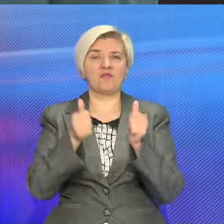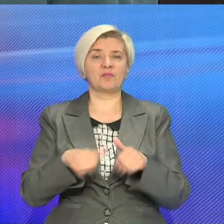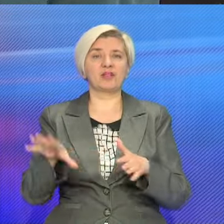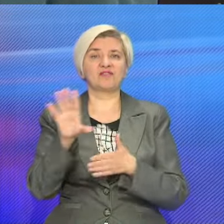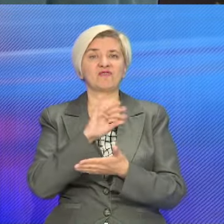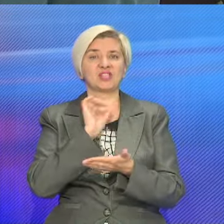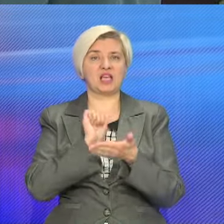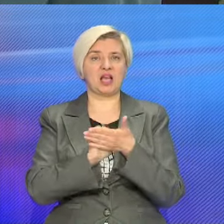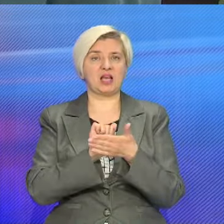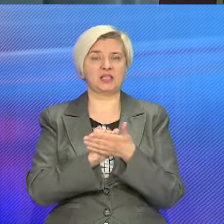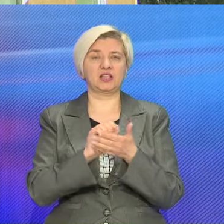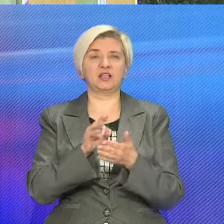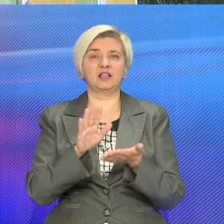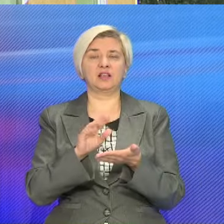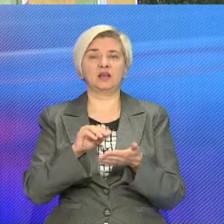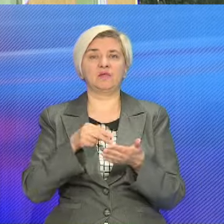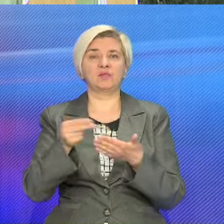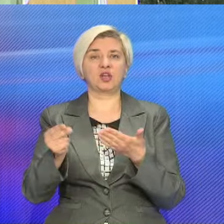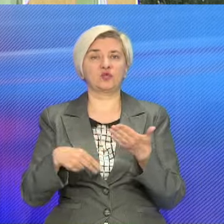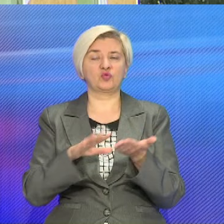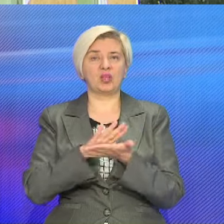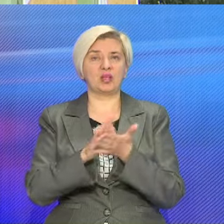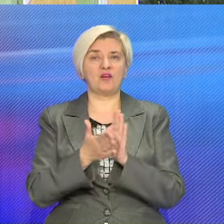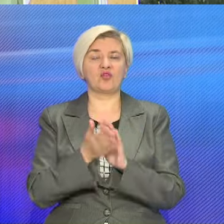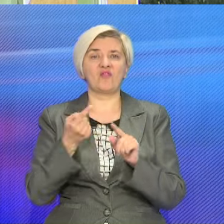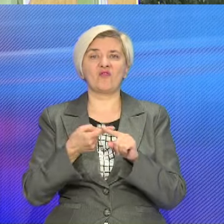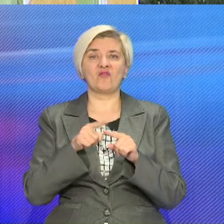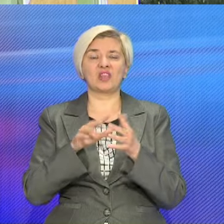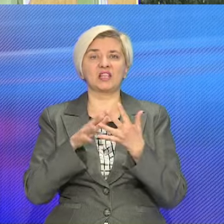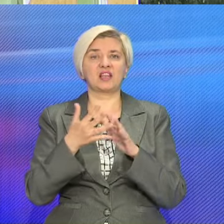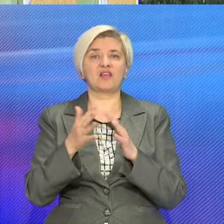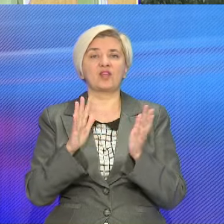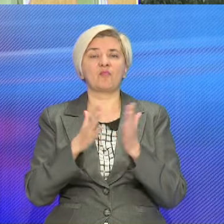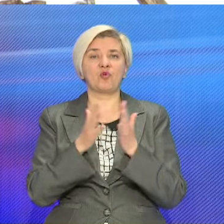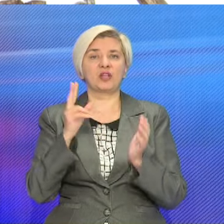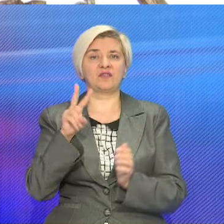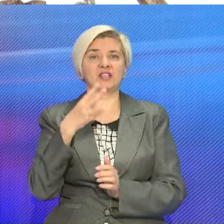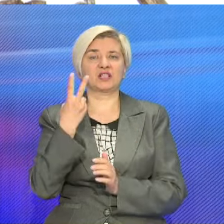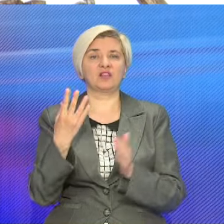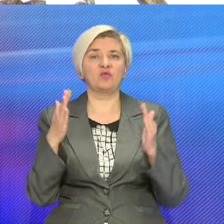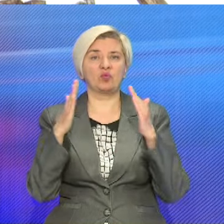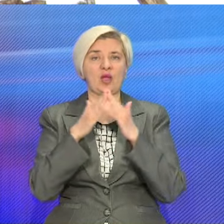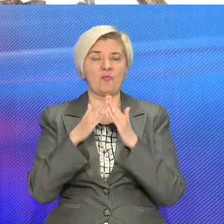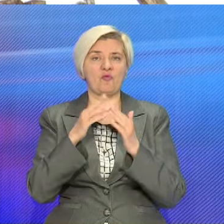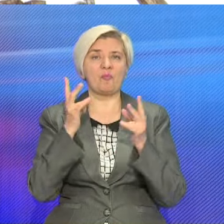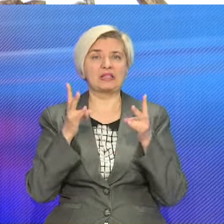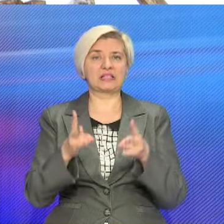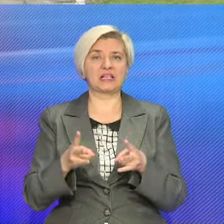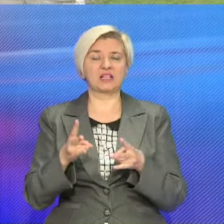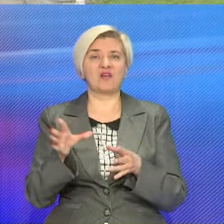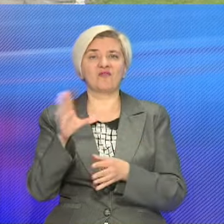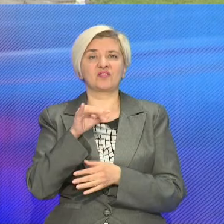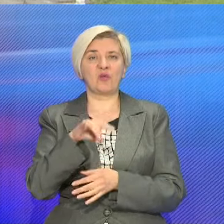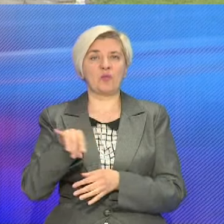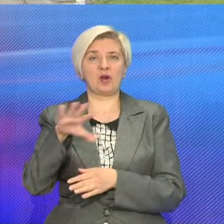все акты и заключать договоры. В этой деревне более 32 домовладений пострадало, всего по району около